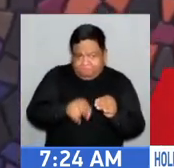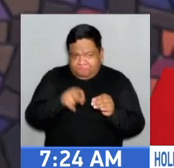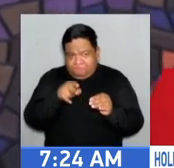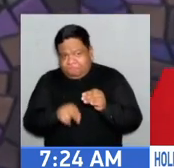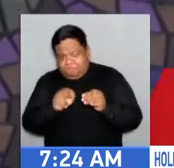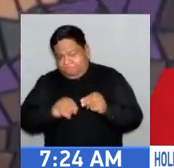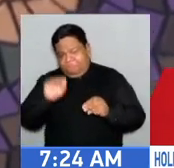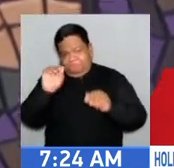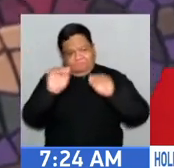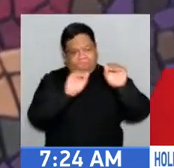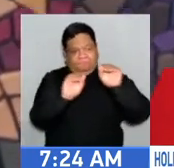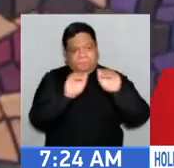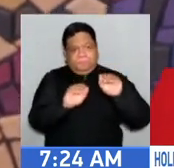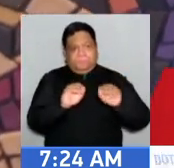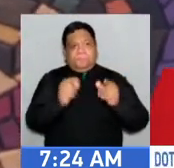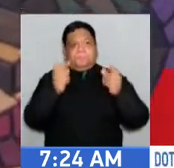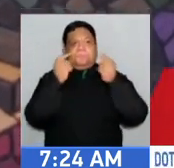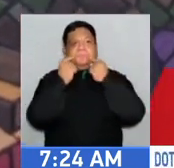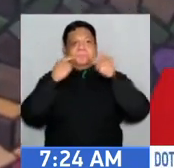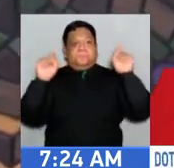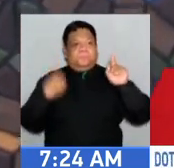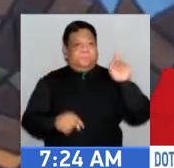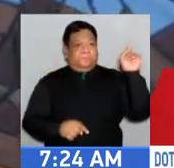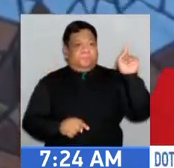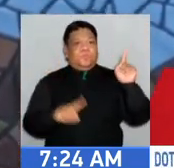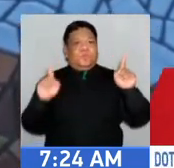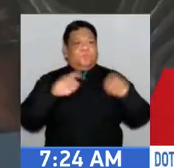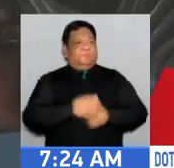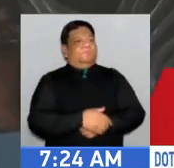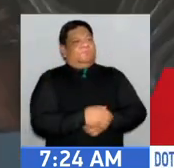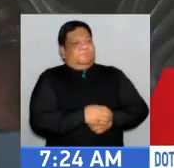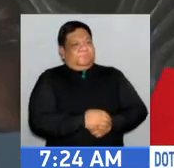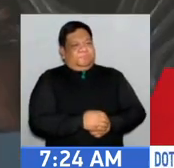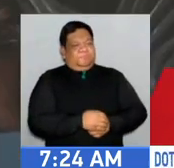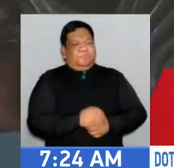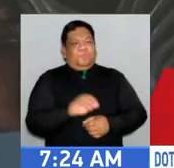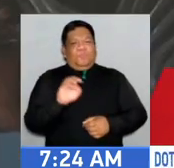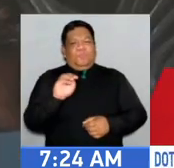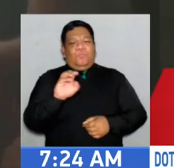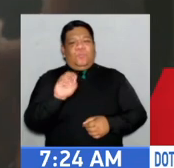siya ng Mona Lisa na may hawak na gitara, portrait ng babae,